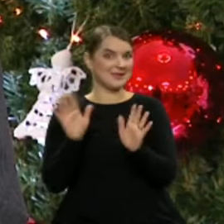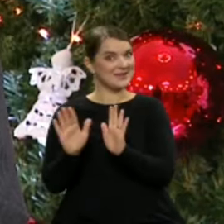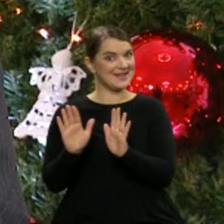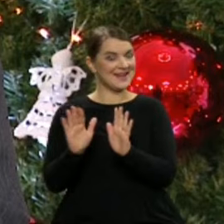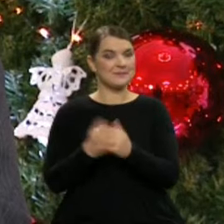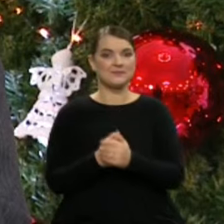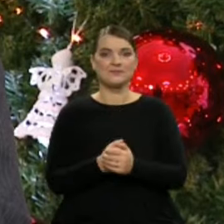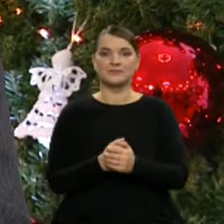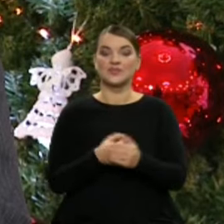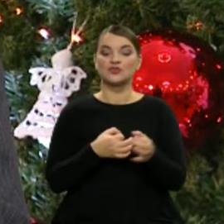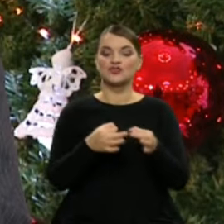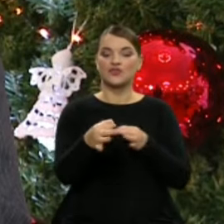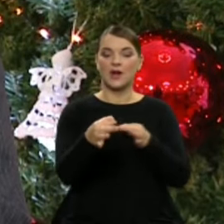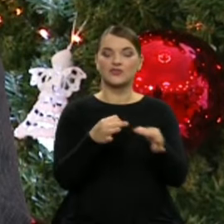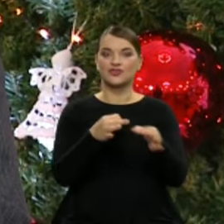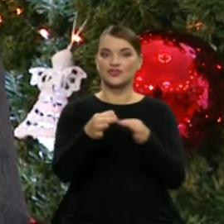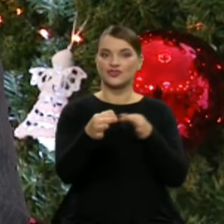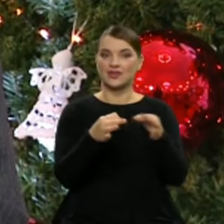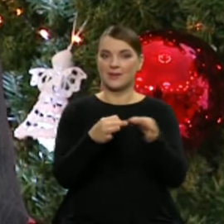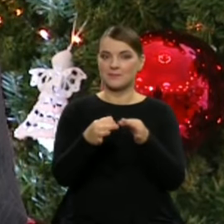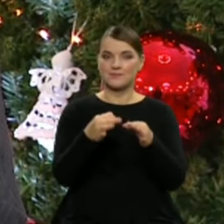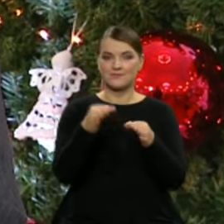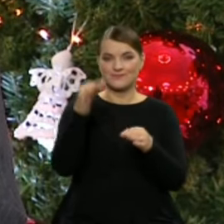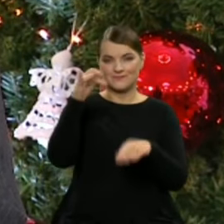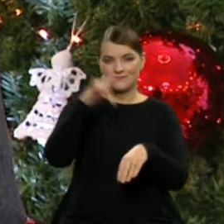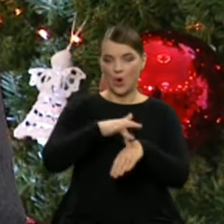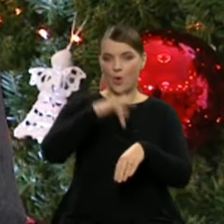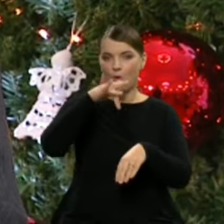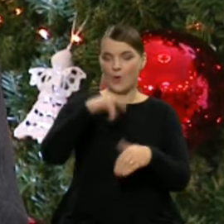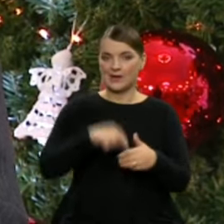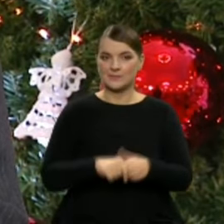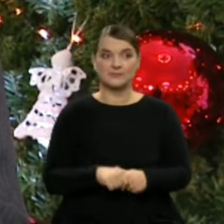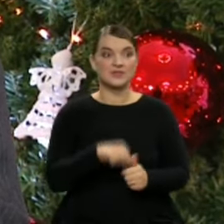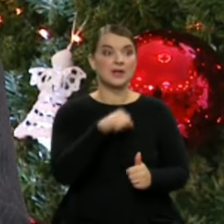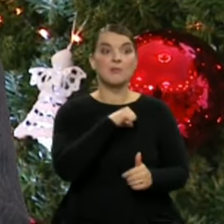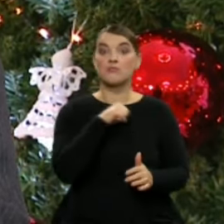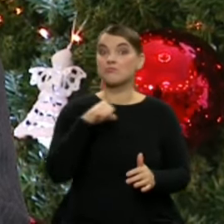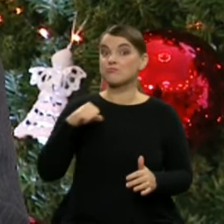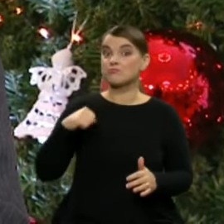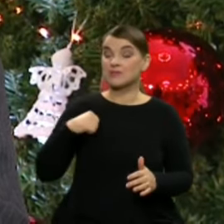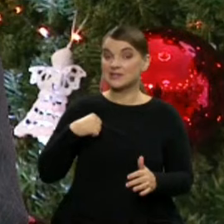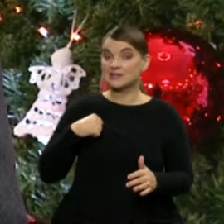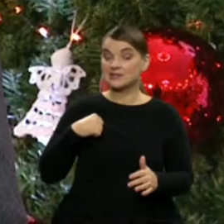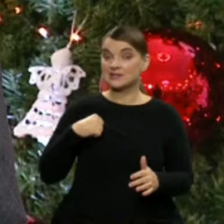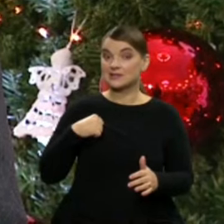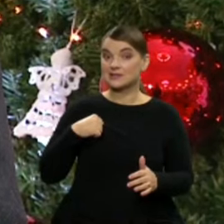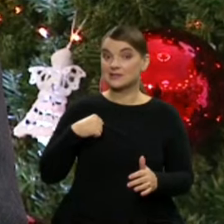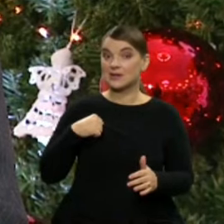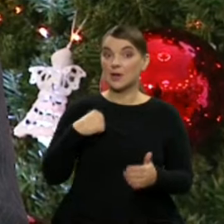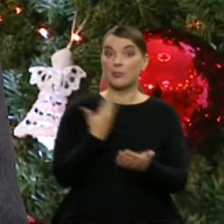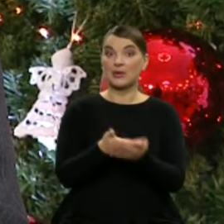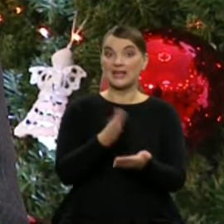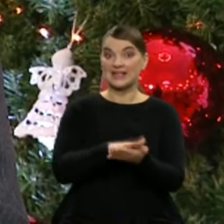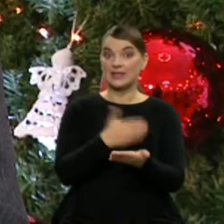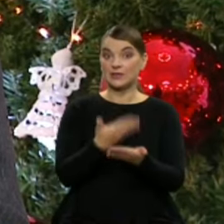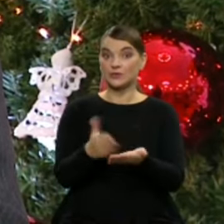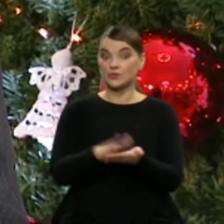žaidžia šaškėmis, moka savarankiškai užsimaišyti ir išsikepti